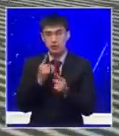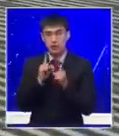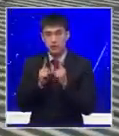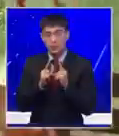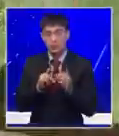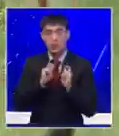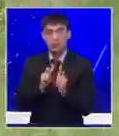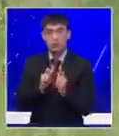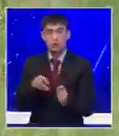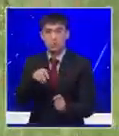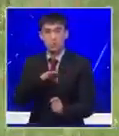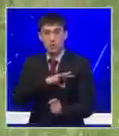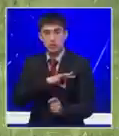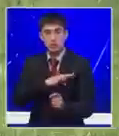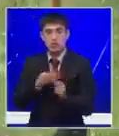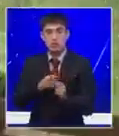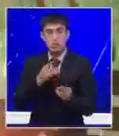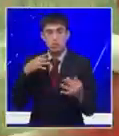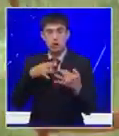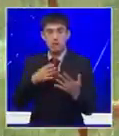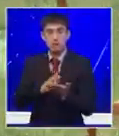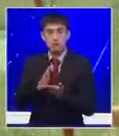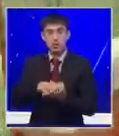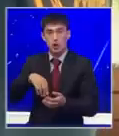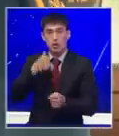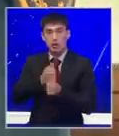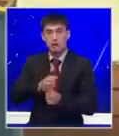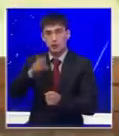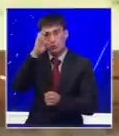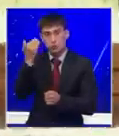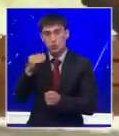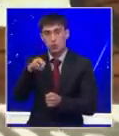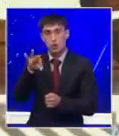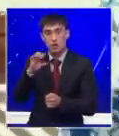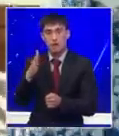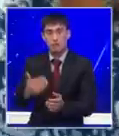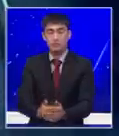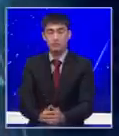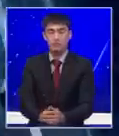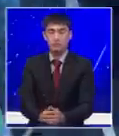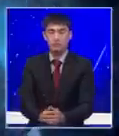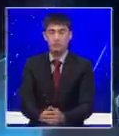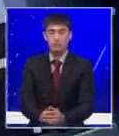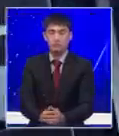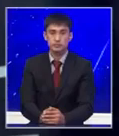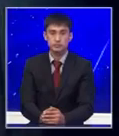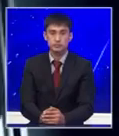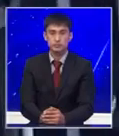Он награжден медалью за боевые заслуги от главы государства Касым-Жомарта Токаева.